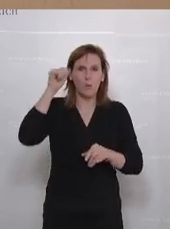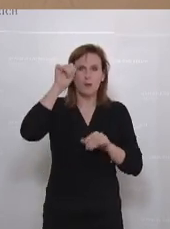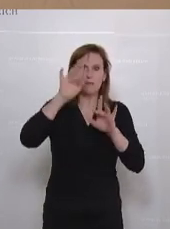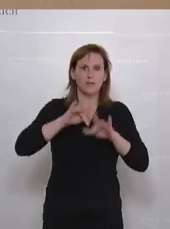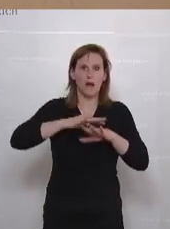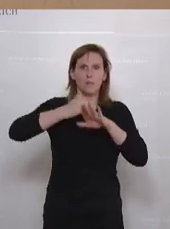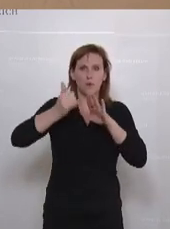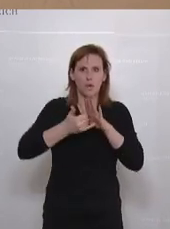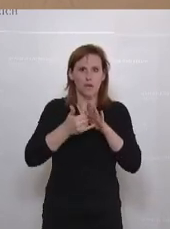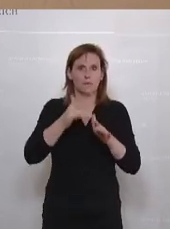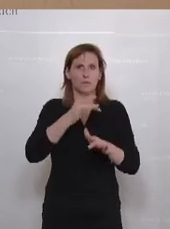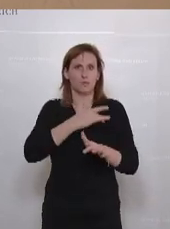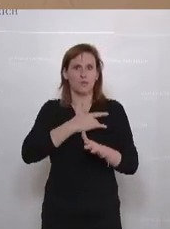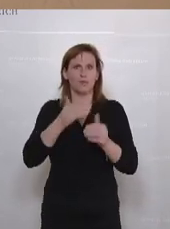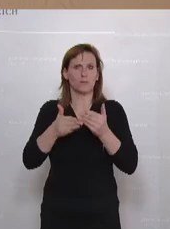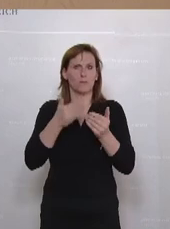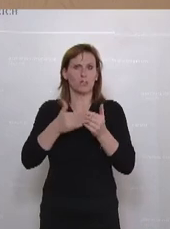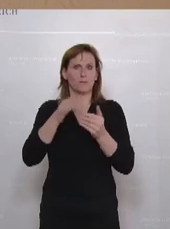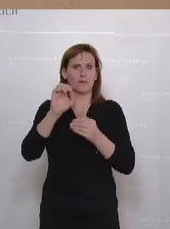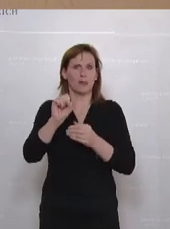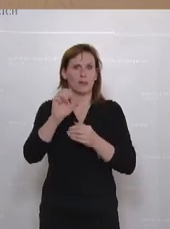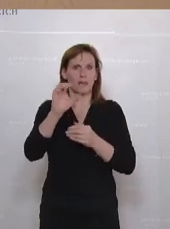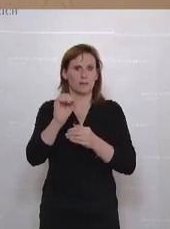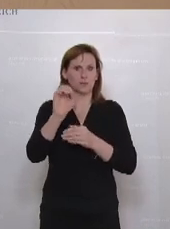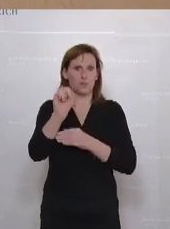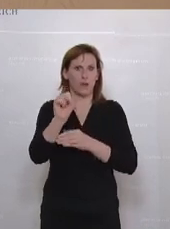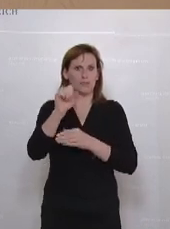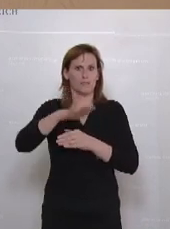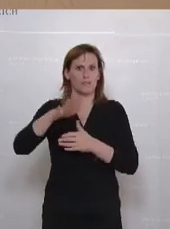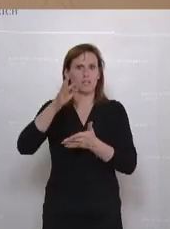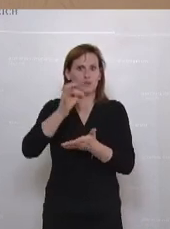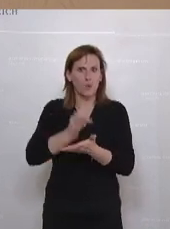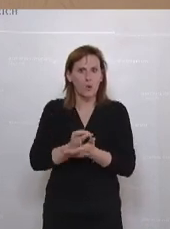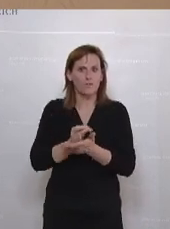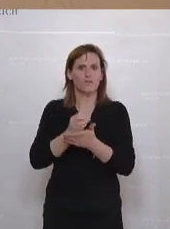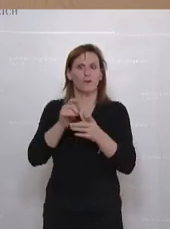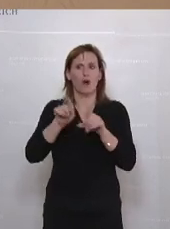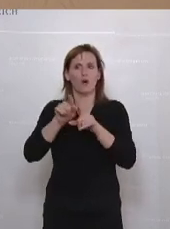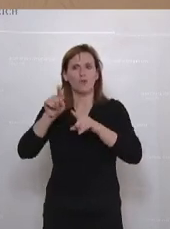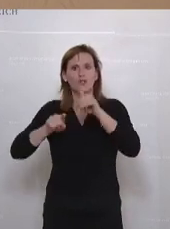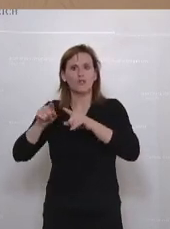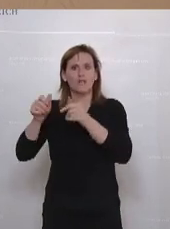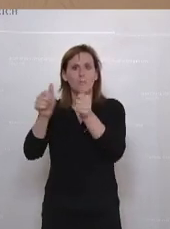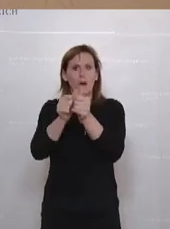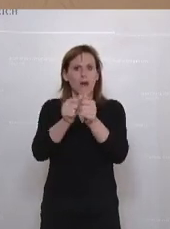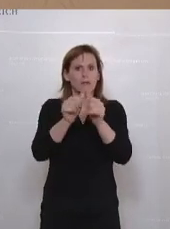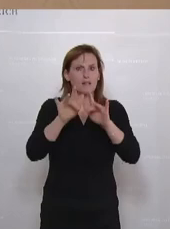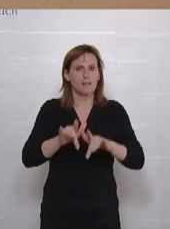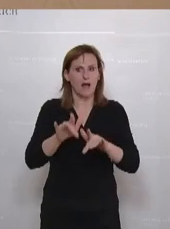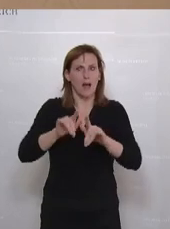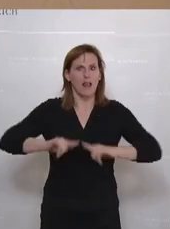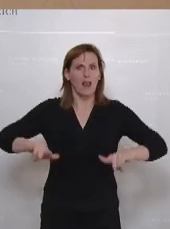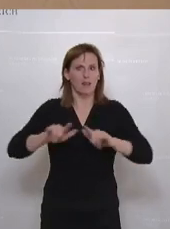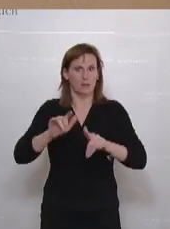Österreichs betroffen, zum Beispiel das SOS Kinderdorf, Don Bosco. Also da sind verschiedene Organisationen, die Partnerorganisationen von uns sind